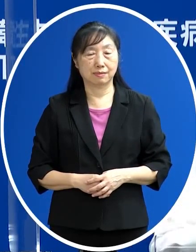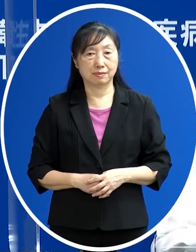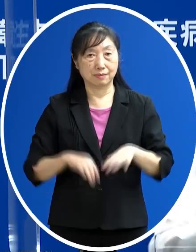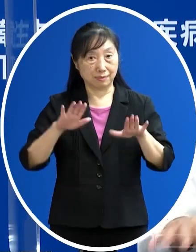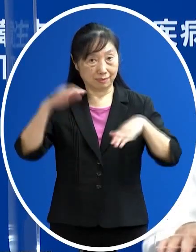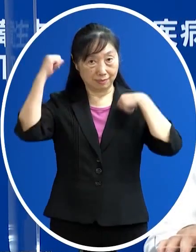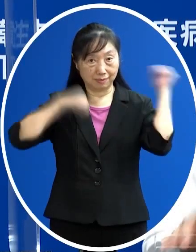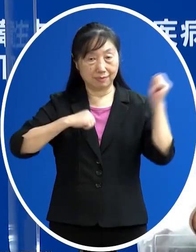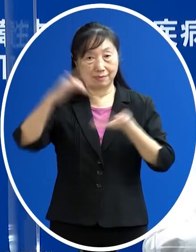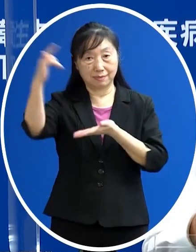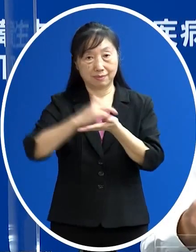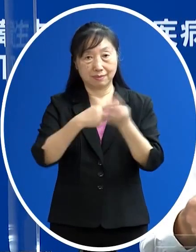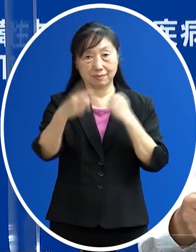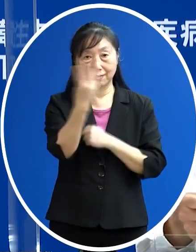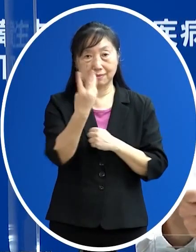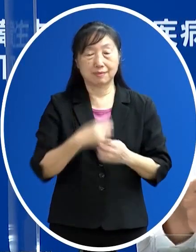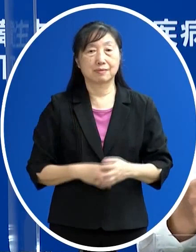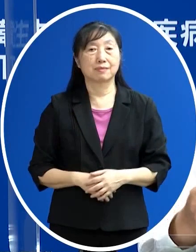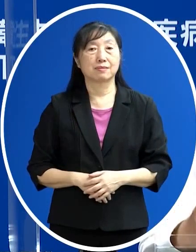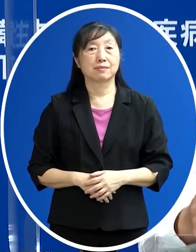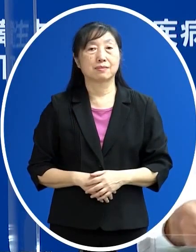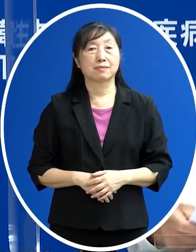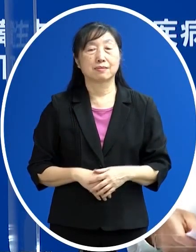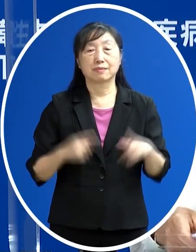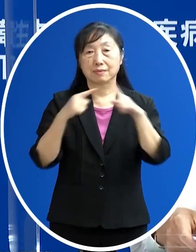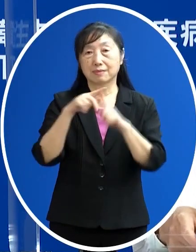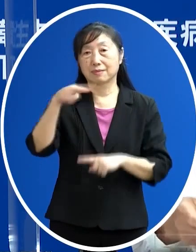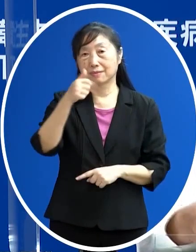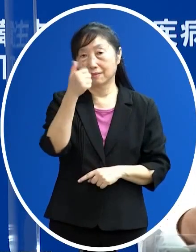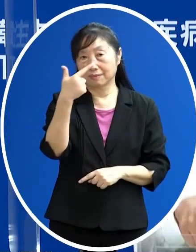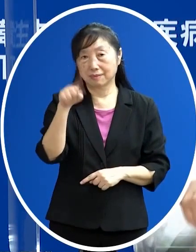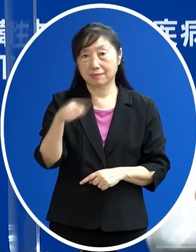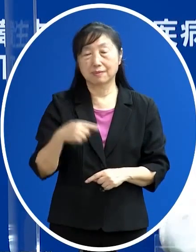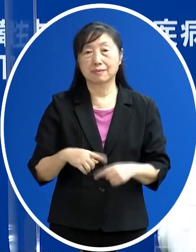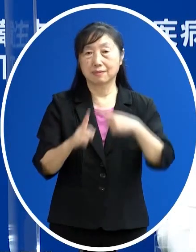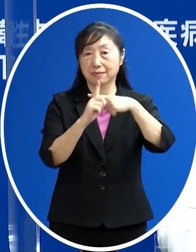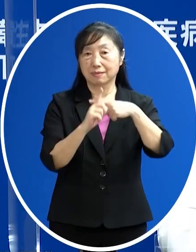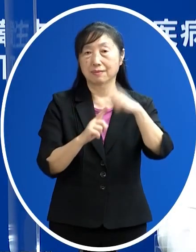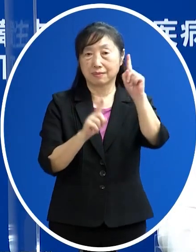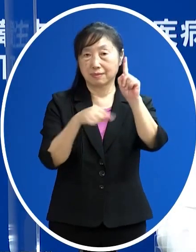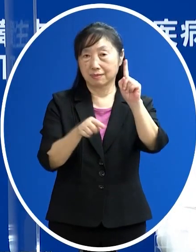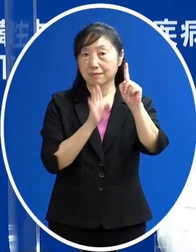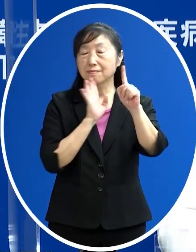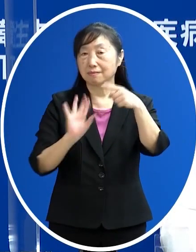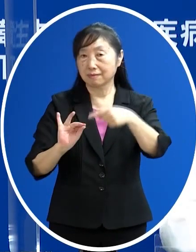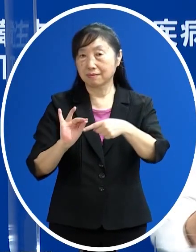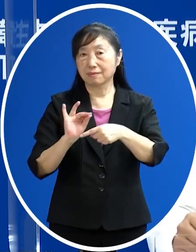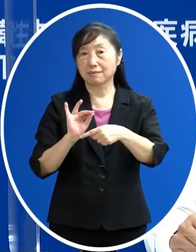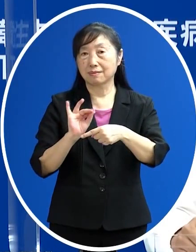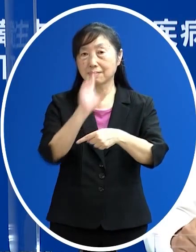另外今天上午有3个航班，那到达人数有256人，那阳性人数有1人，那所以阳性率